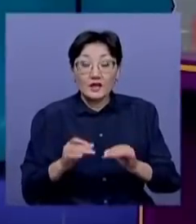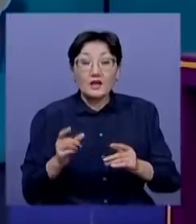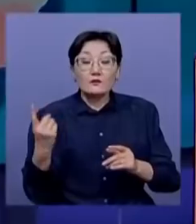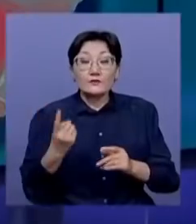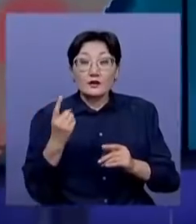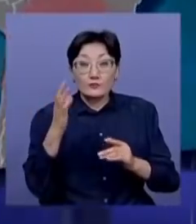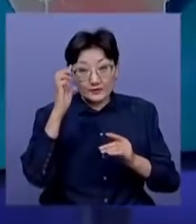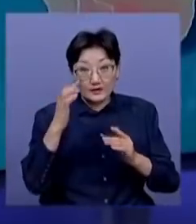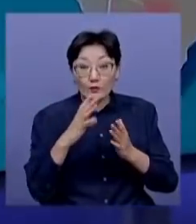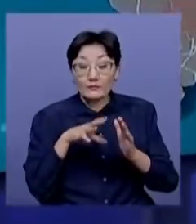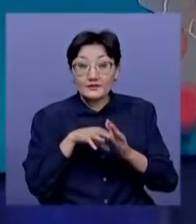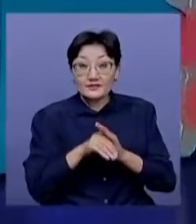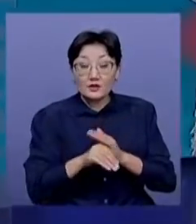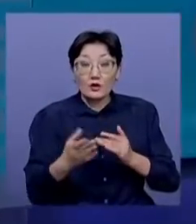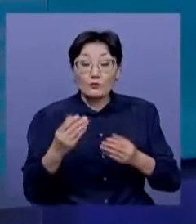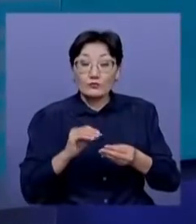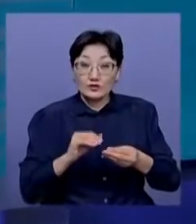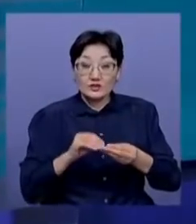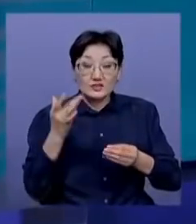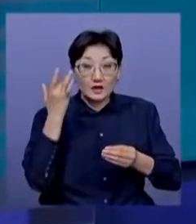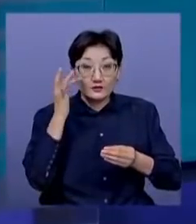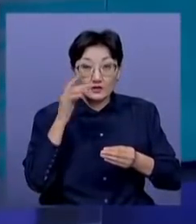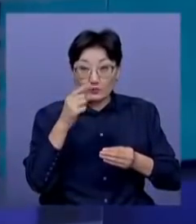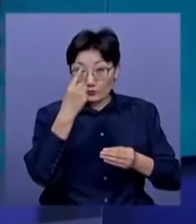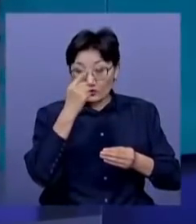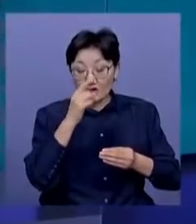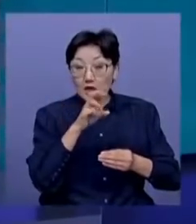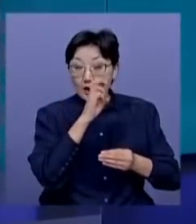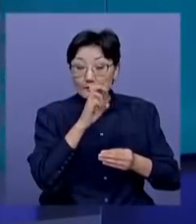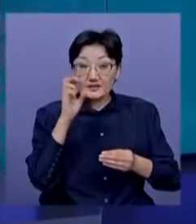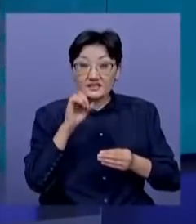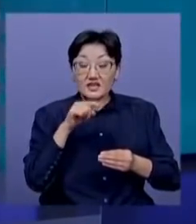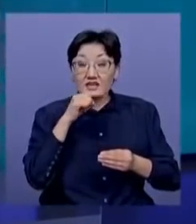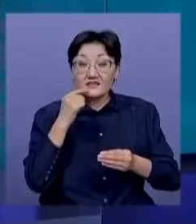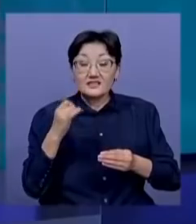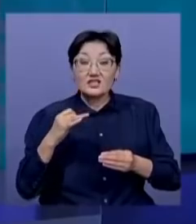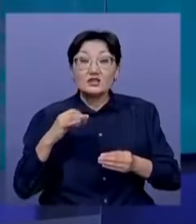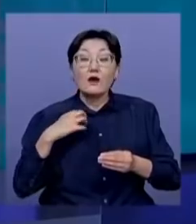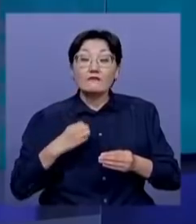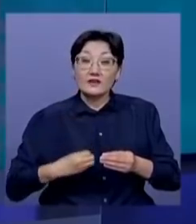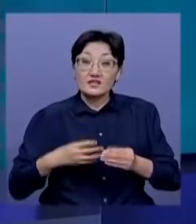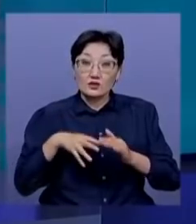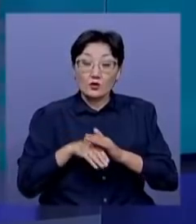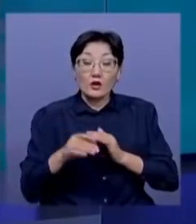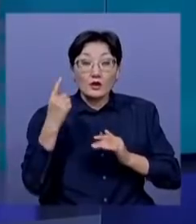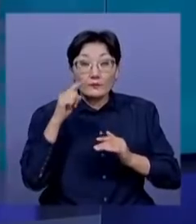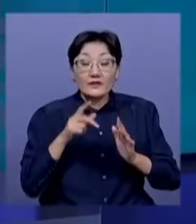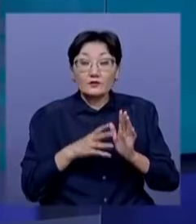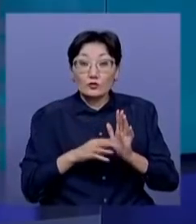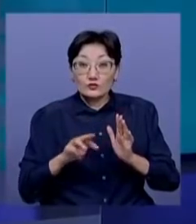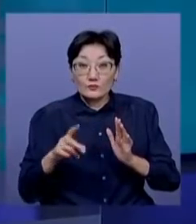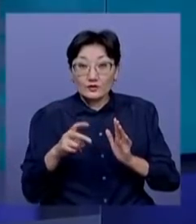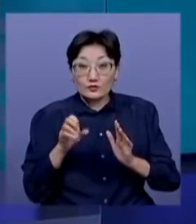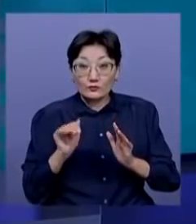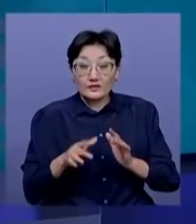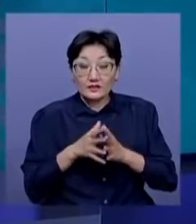алғашқы бестіктегі елдер қатарында бұрынғыдай АқШ, Үндістан, Бразилия, Ресей және Франция бар. АқШ-та